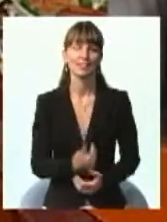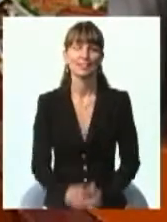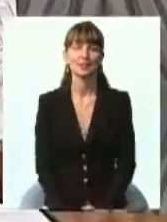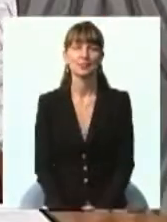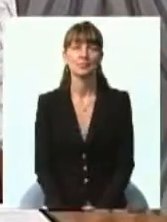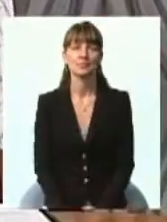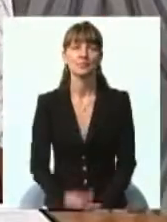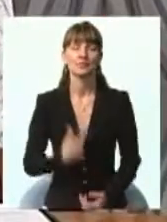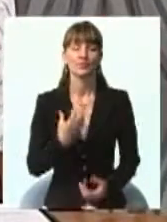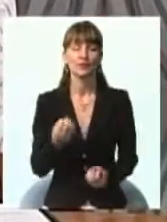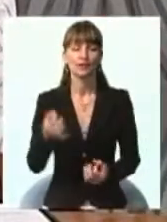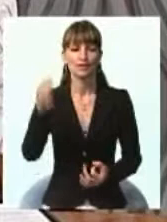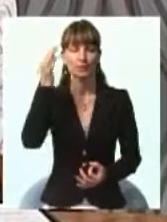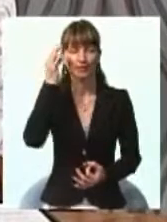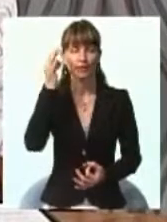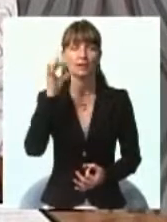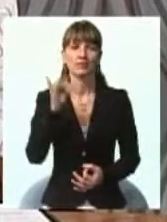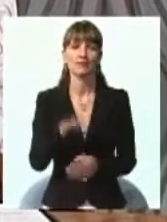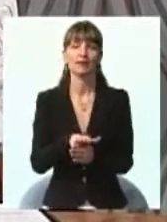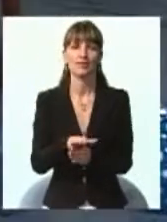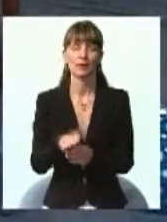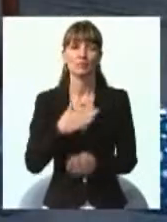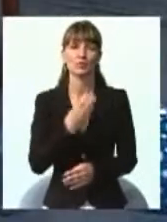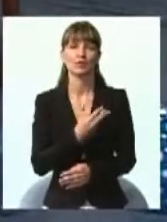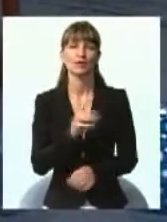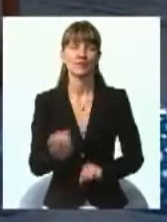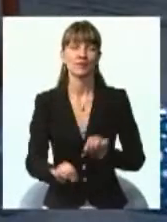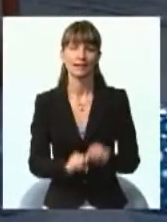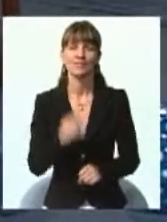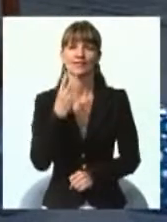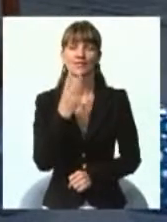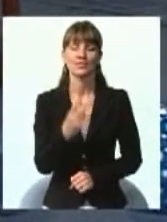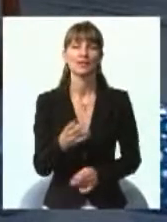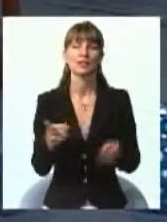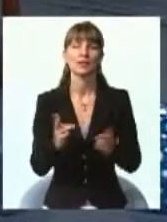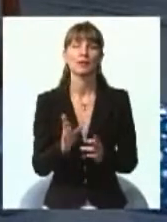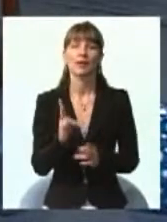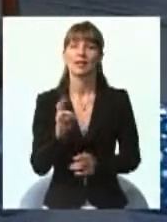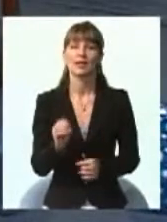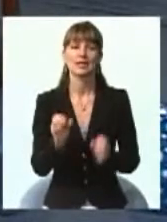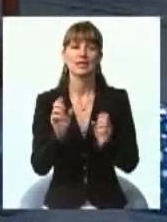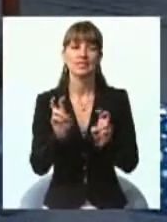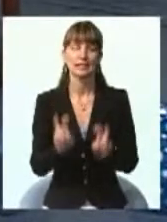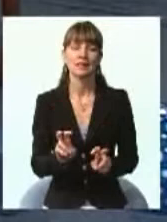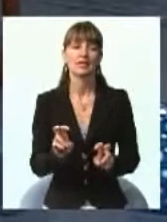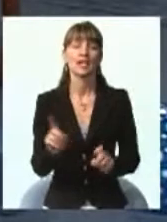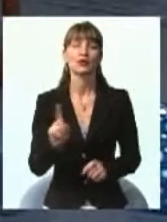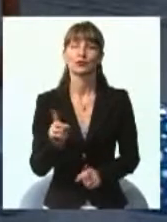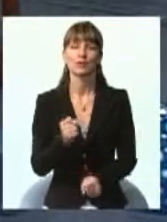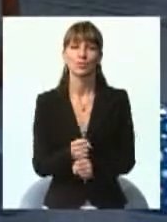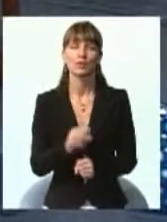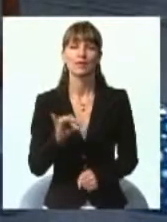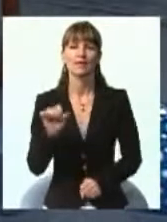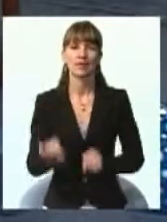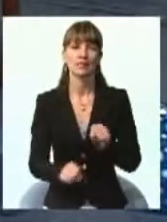Я ще згадала... Здійснилось теж бажання. От бачиш, тож треба не сидіти, а щось робити. І велосипед